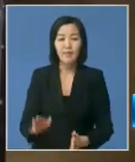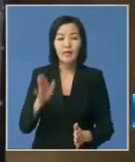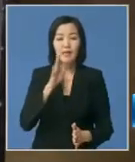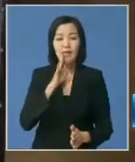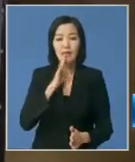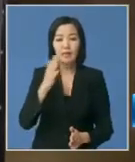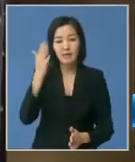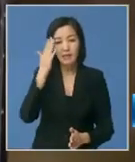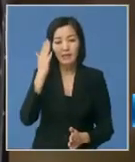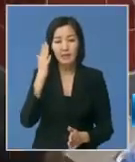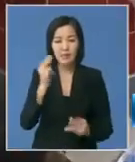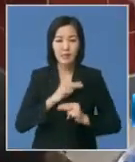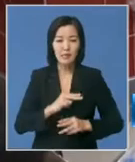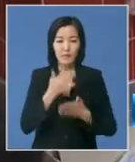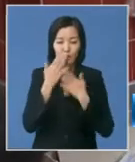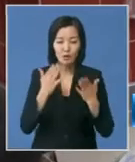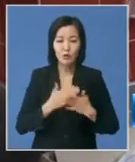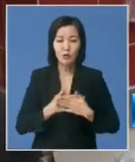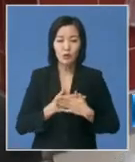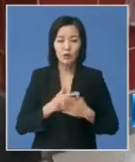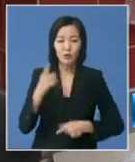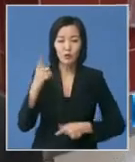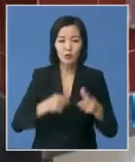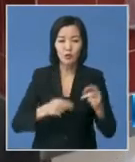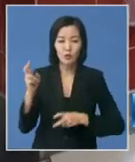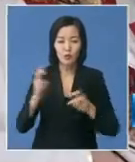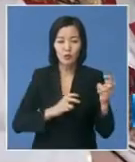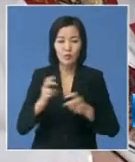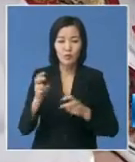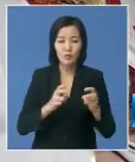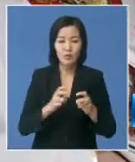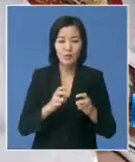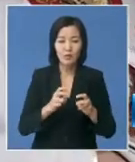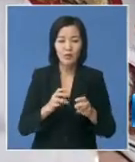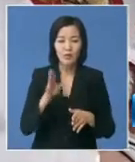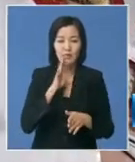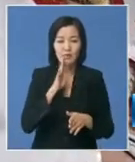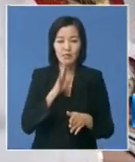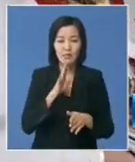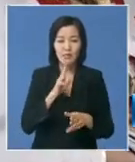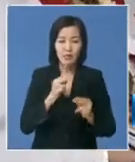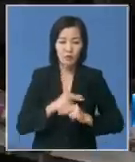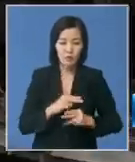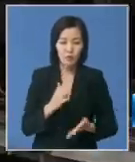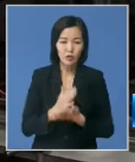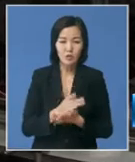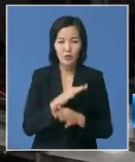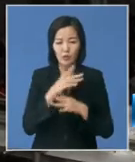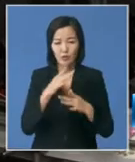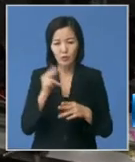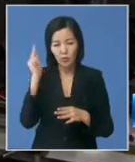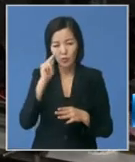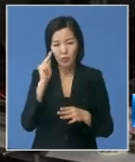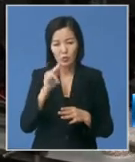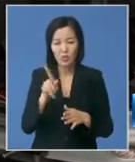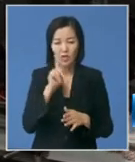талантты, табанды еңбек сүйгіш. Талдықорғандағы сүт зауытында да бойында сондай қасиеттер басым қыз келіншектер еңбек етеді. Көбі оқуын жаңадан аяқтаған